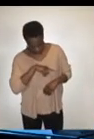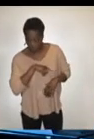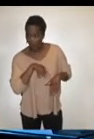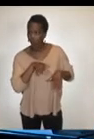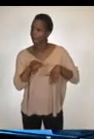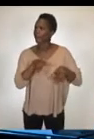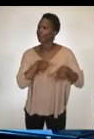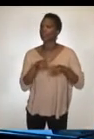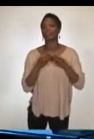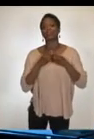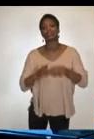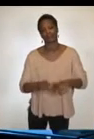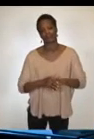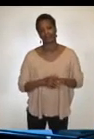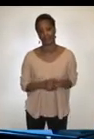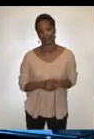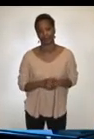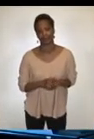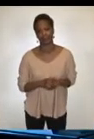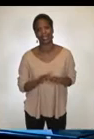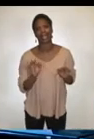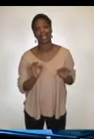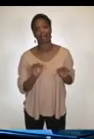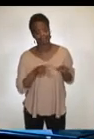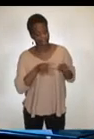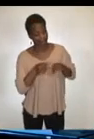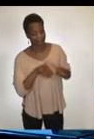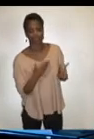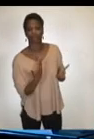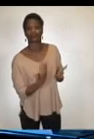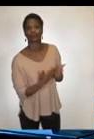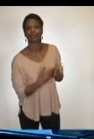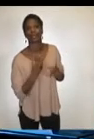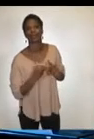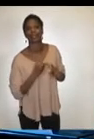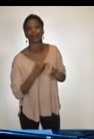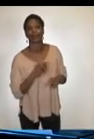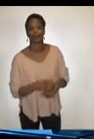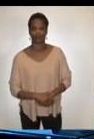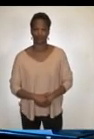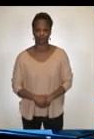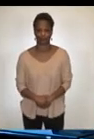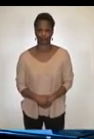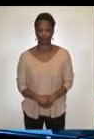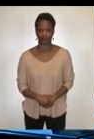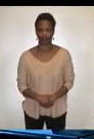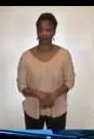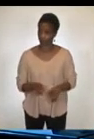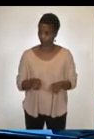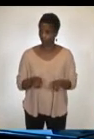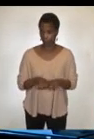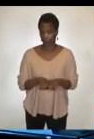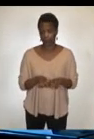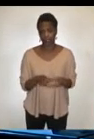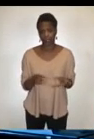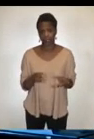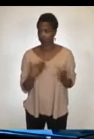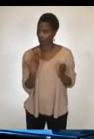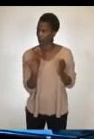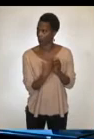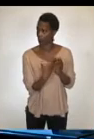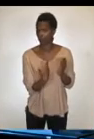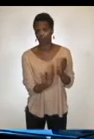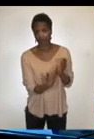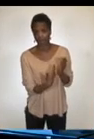et la question de la méthode est importante, d'une part, et d'autre part, effectivement, ce document